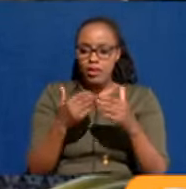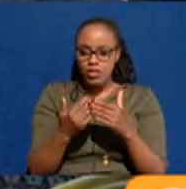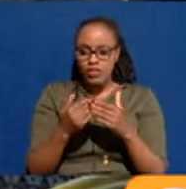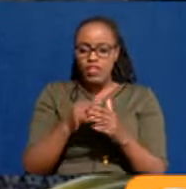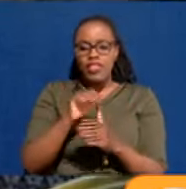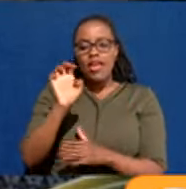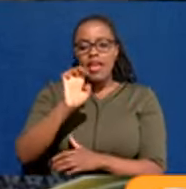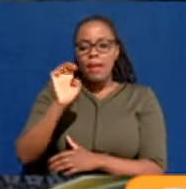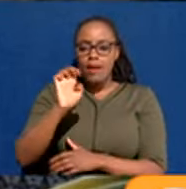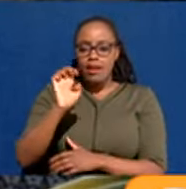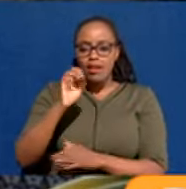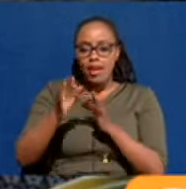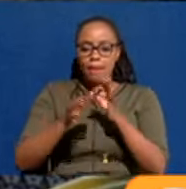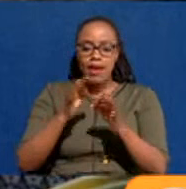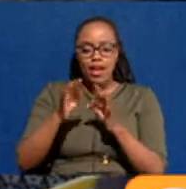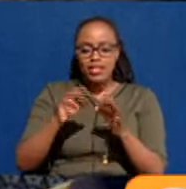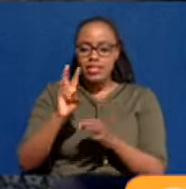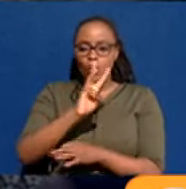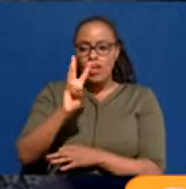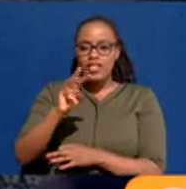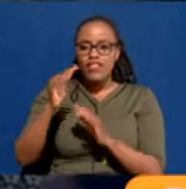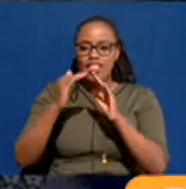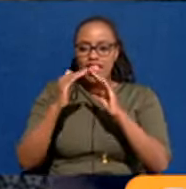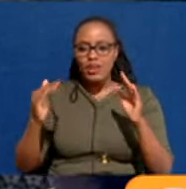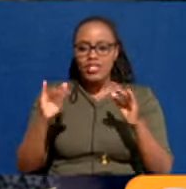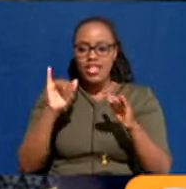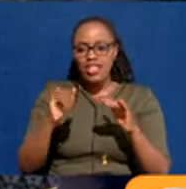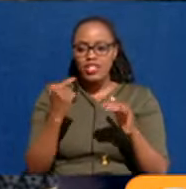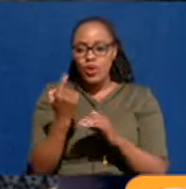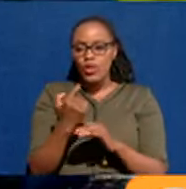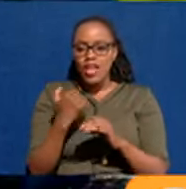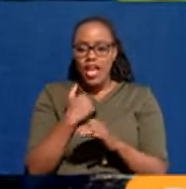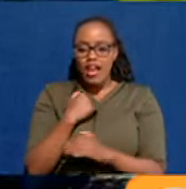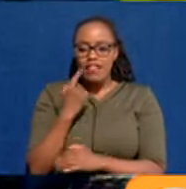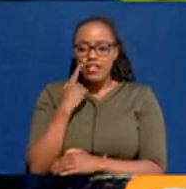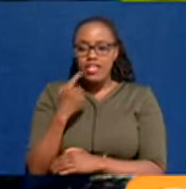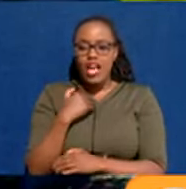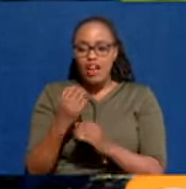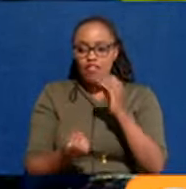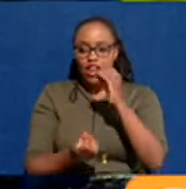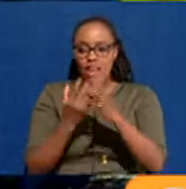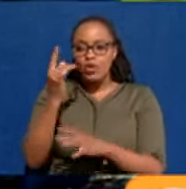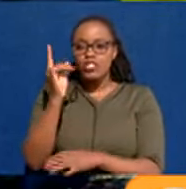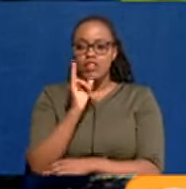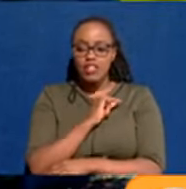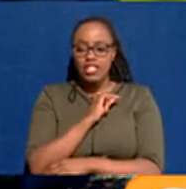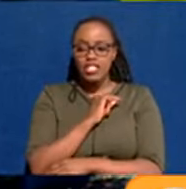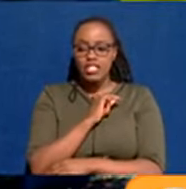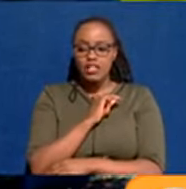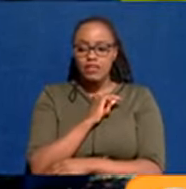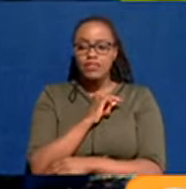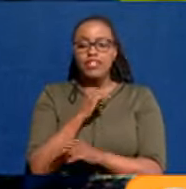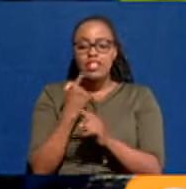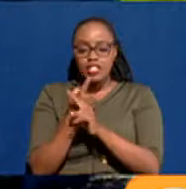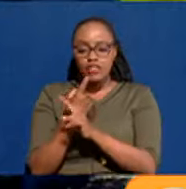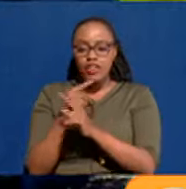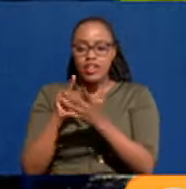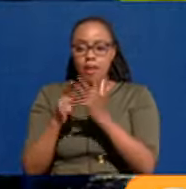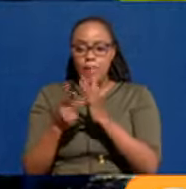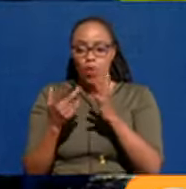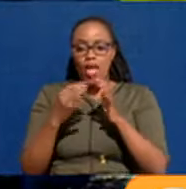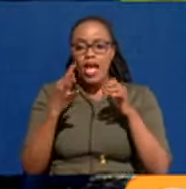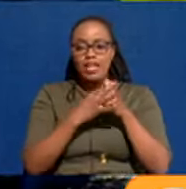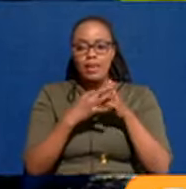Yambakasi West, Mambo ya Housing, hapo ndiyotuku. Na umona tumezindua Miradikatha, kule